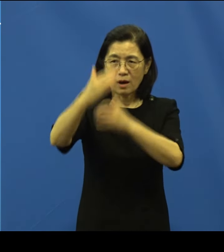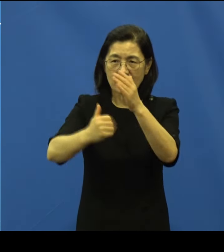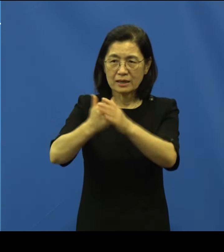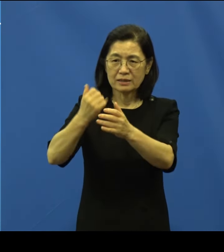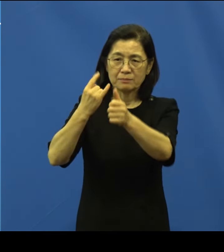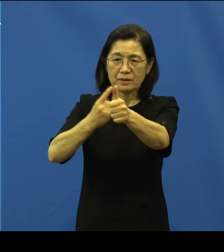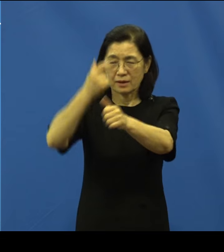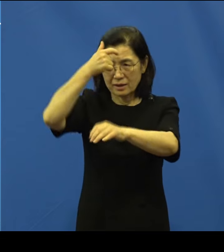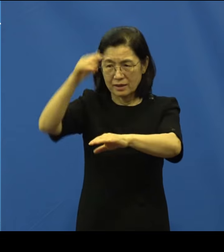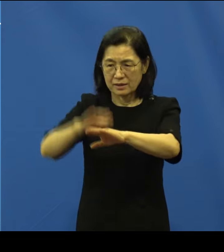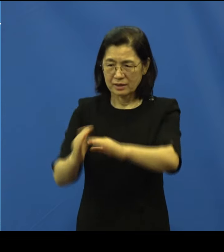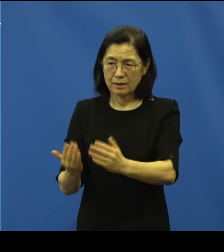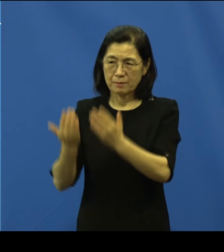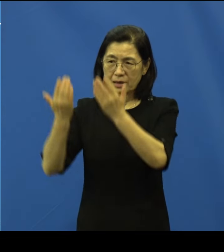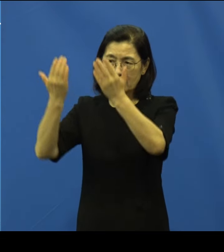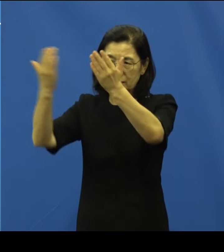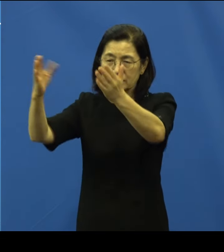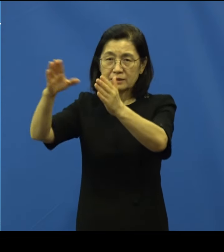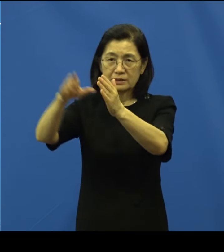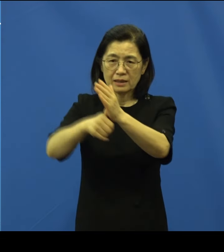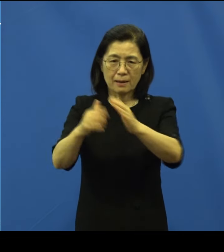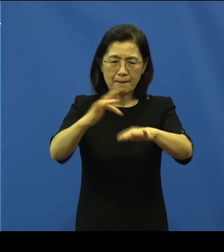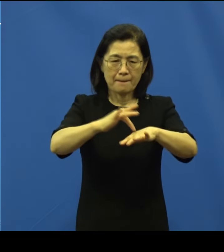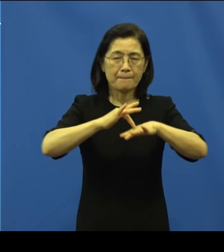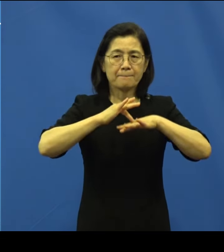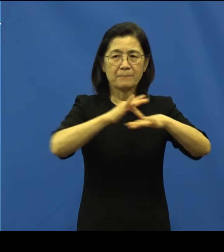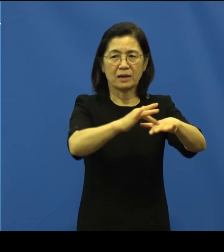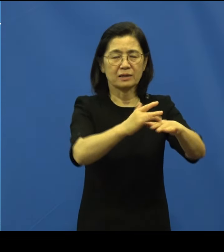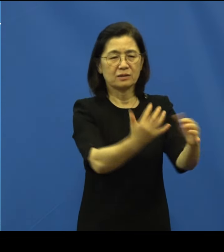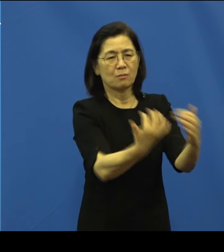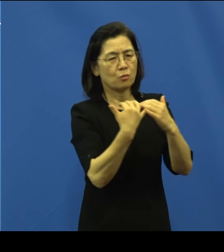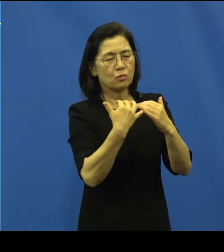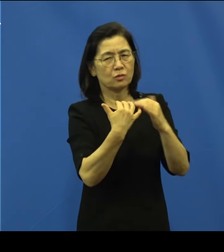여러분, 마귀는 근처도 올 수도 없어요.